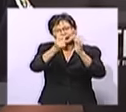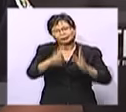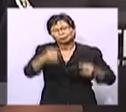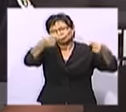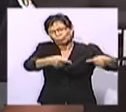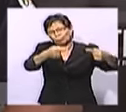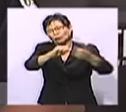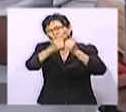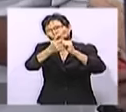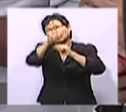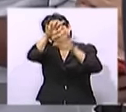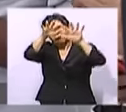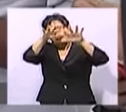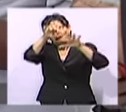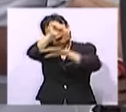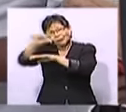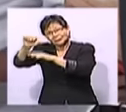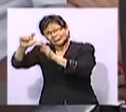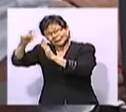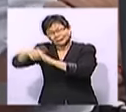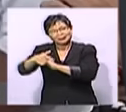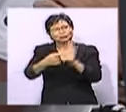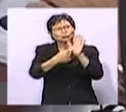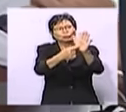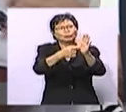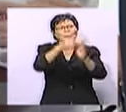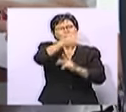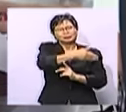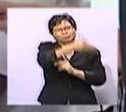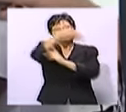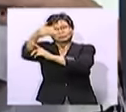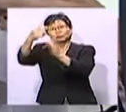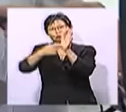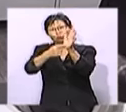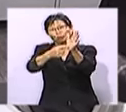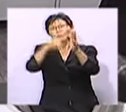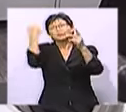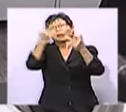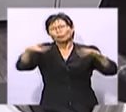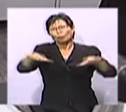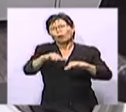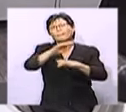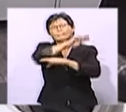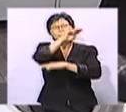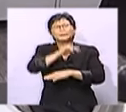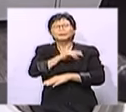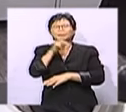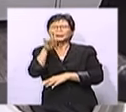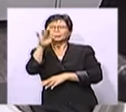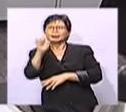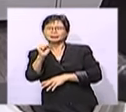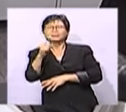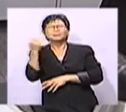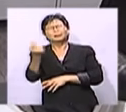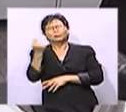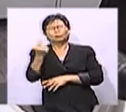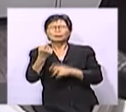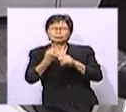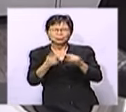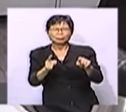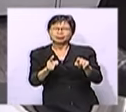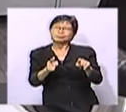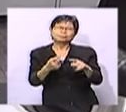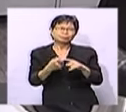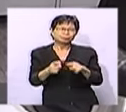bertanding di Sukan Asia nanti. Simbolik penyerahan bendera berkenaan selalunya dilakukan oleh Menteri Belia dan Sukan. Meskipun